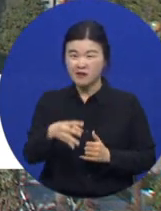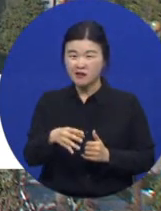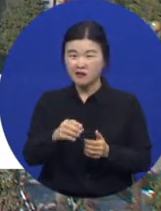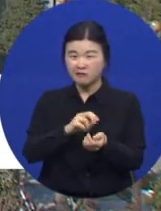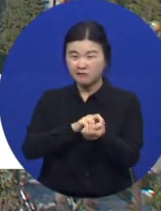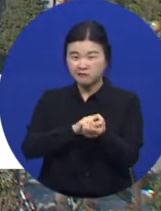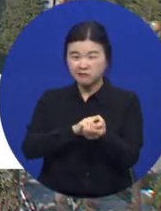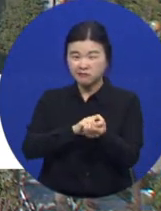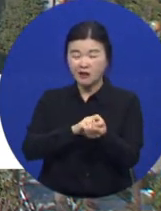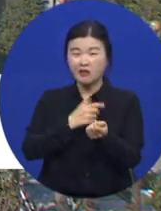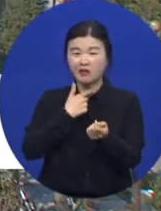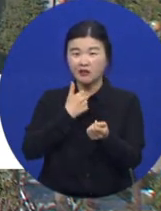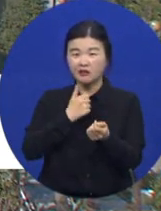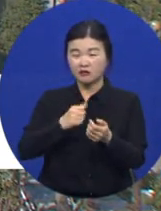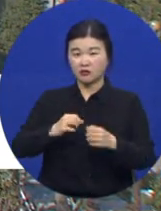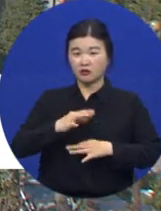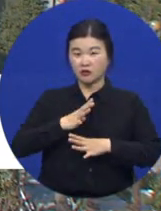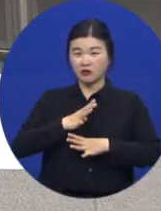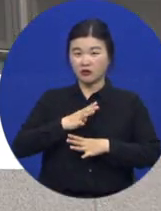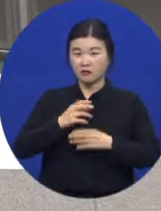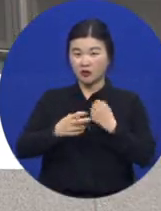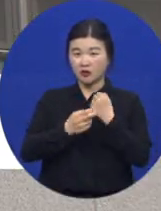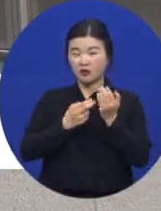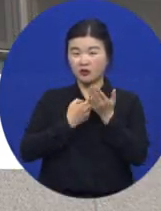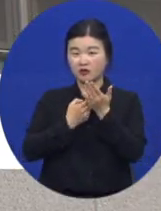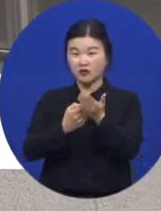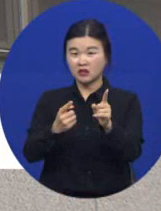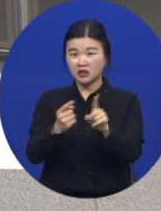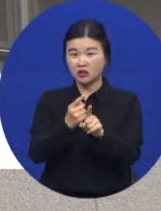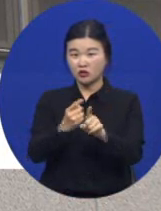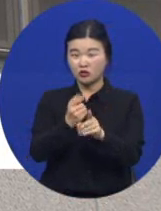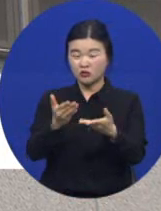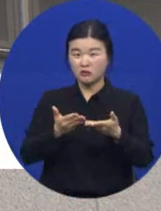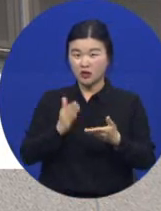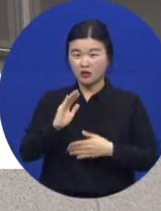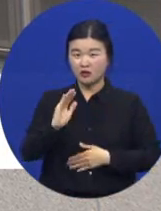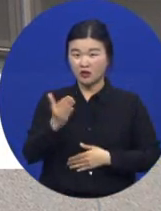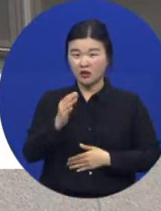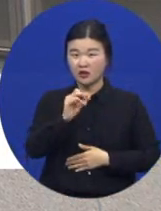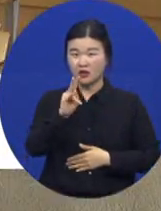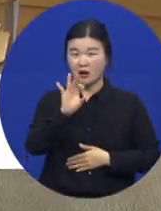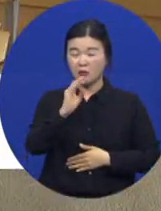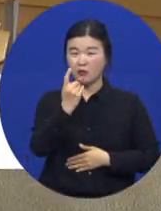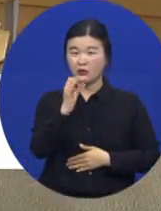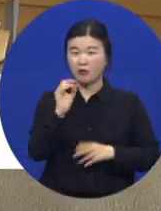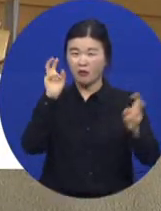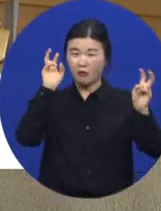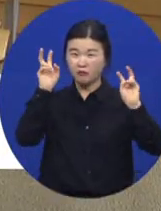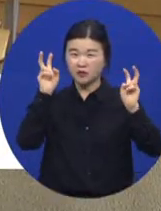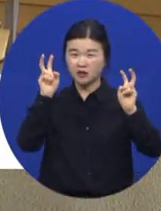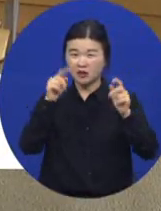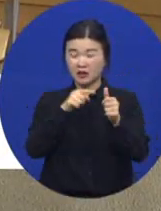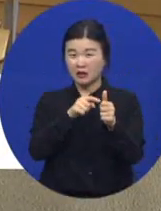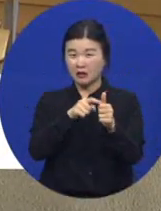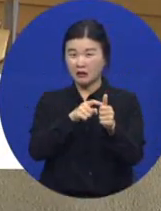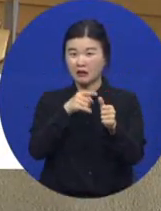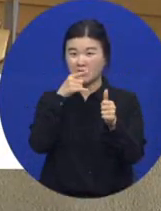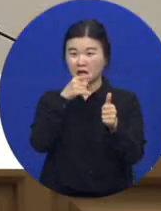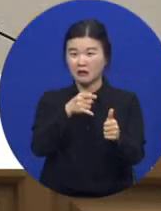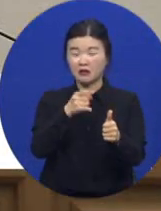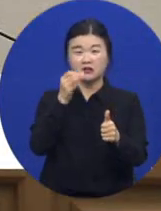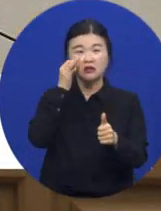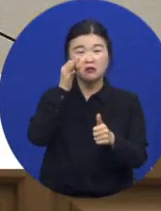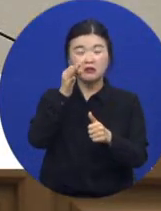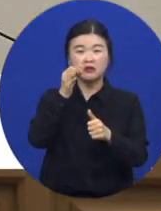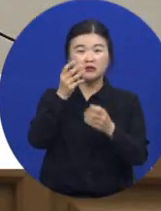봉침 시술을 해 쇼크를 일으켜 병원으로 이송돼 치료를 받게 한 양봉업자 58살 A씨에게 징역